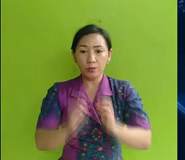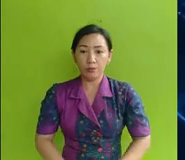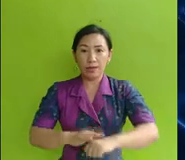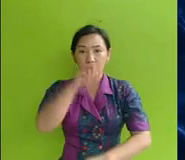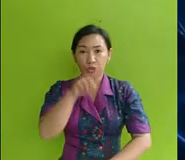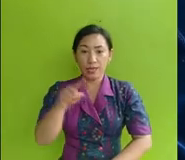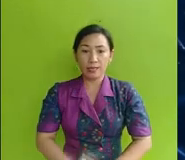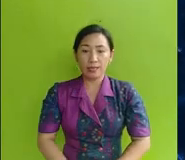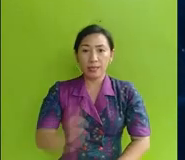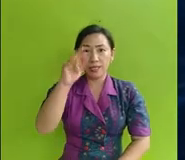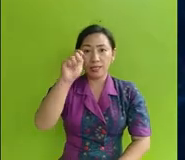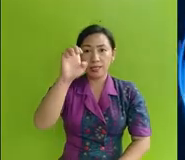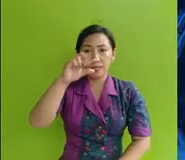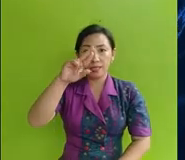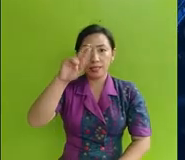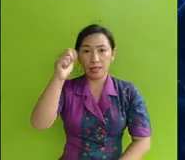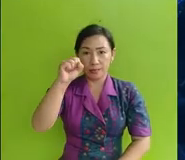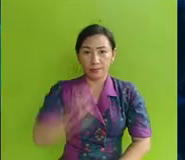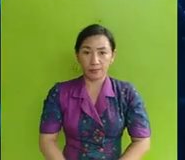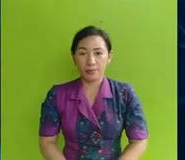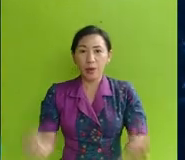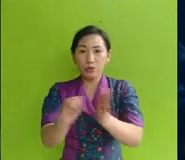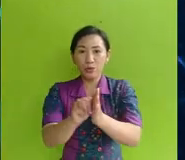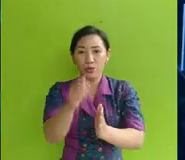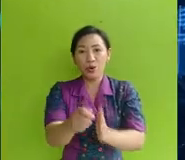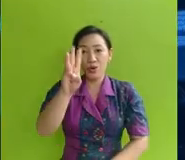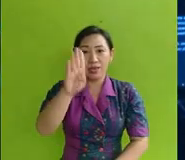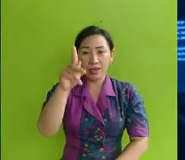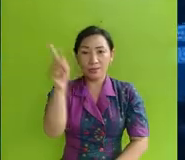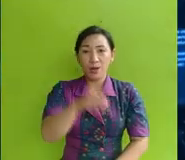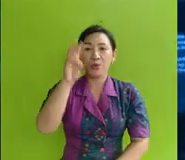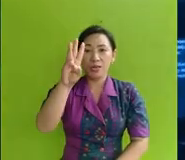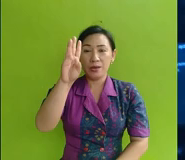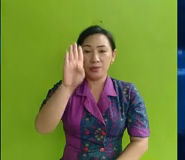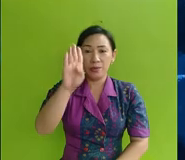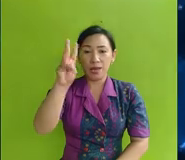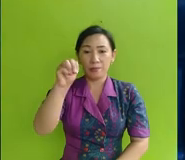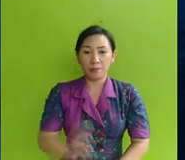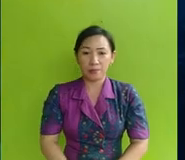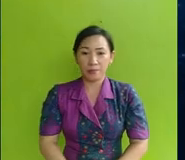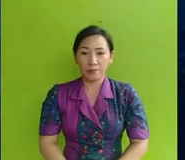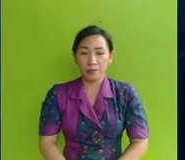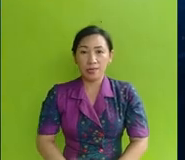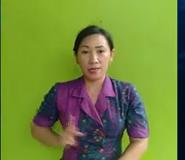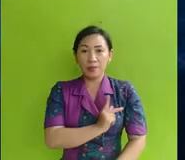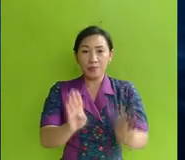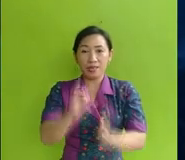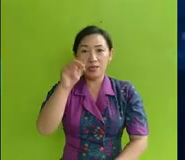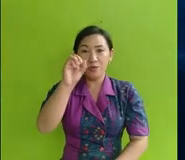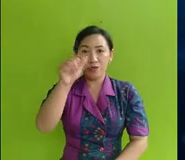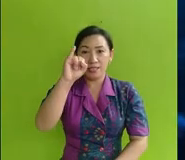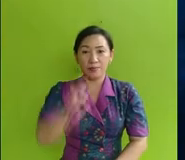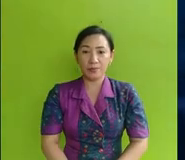dan terukur pada zona integritas menuju WBK-WBBM. Kami